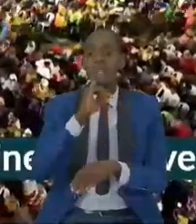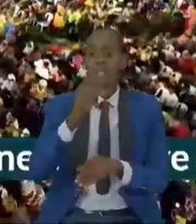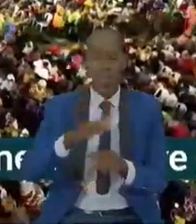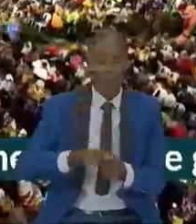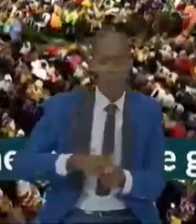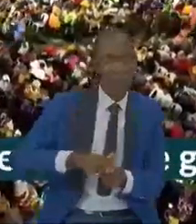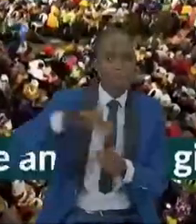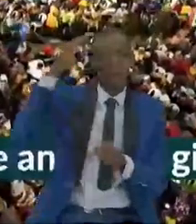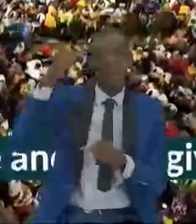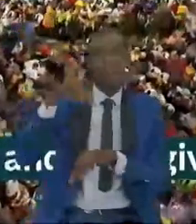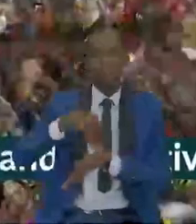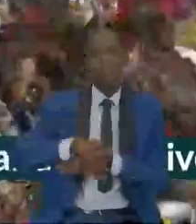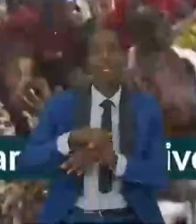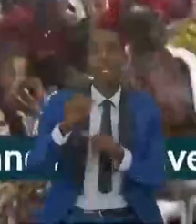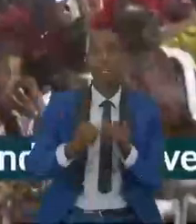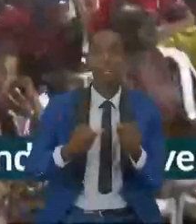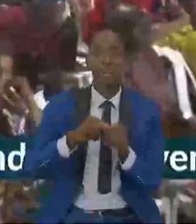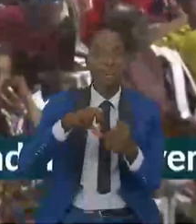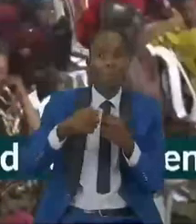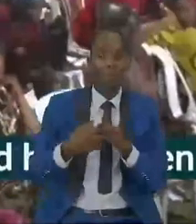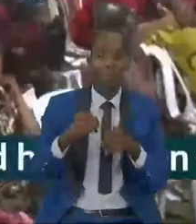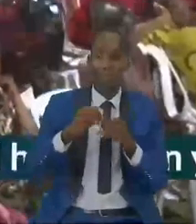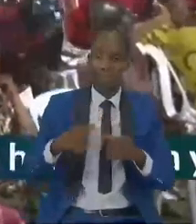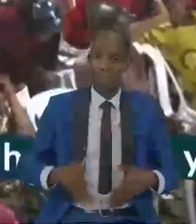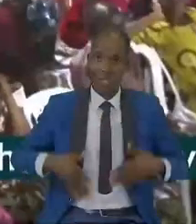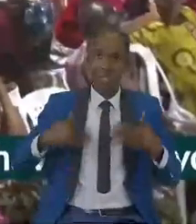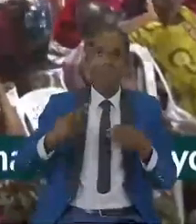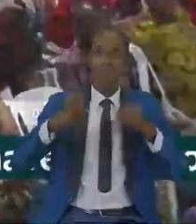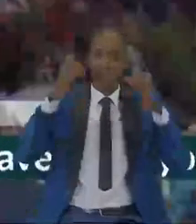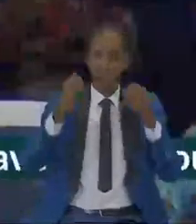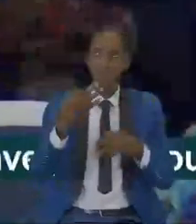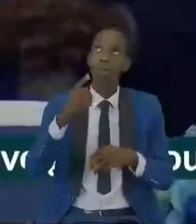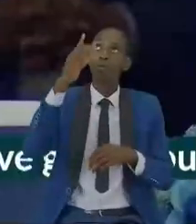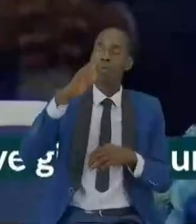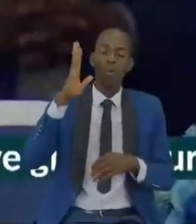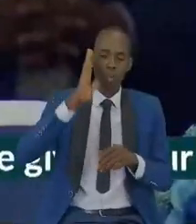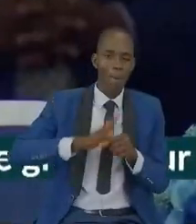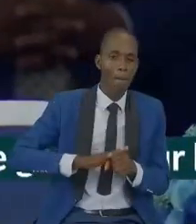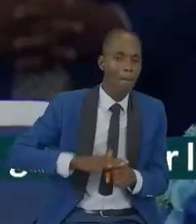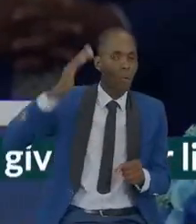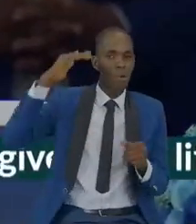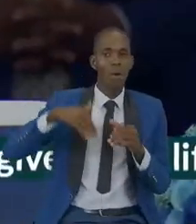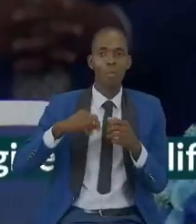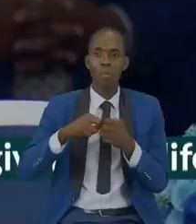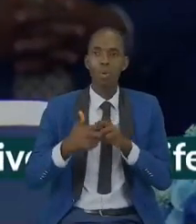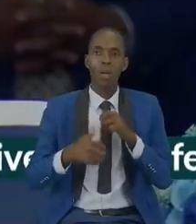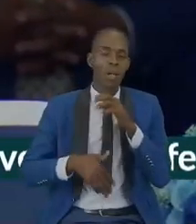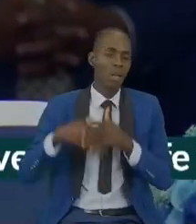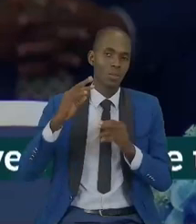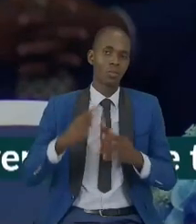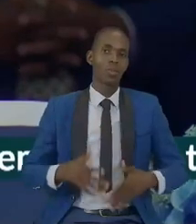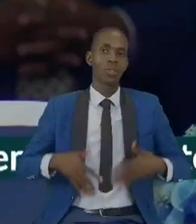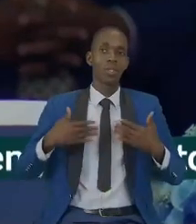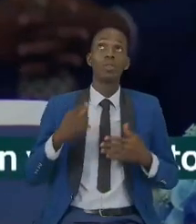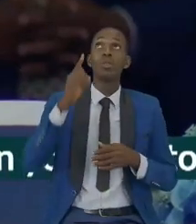C'est la nuit d'explosion. Criez la nuit d'explosion. Parce que la puissance